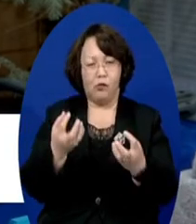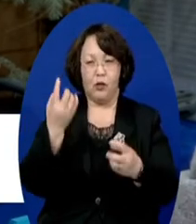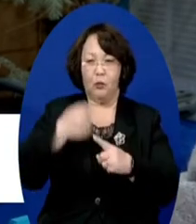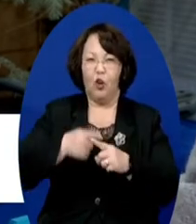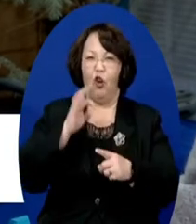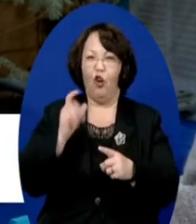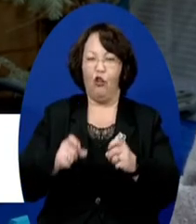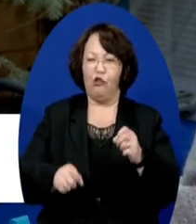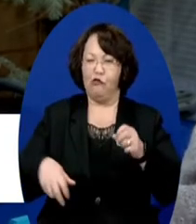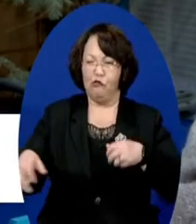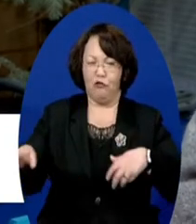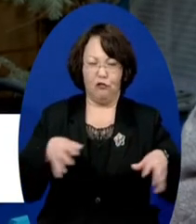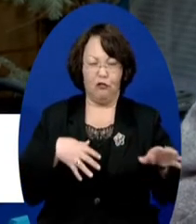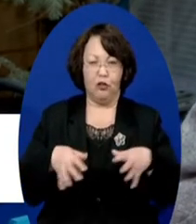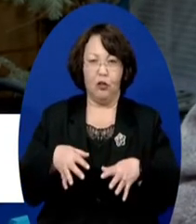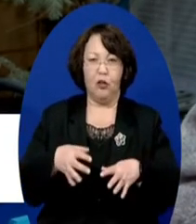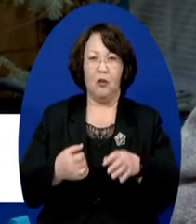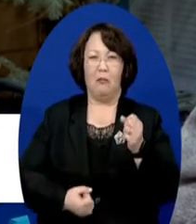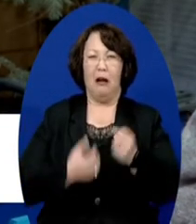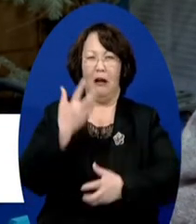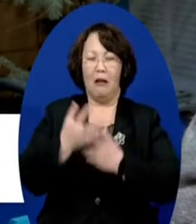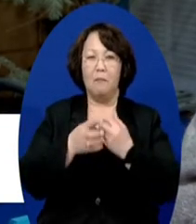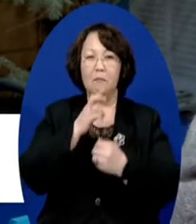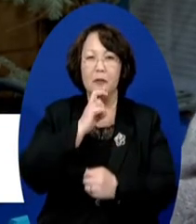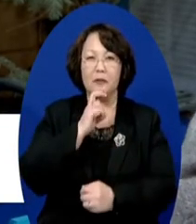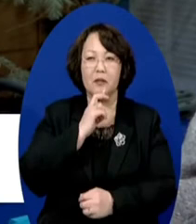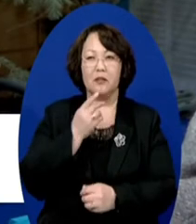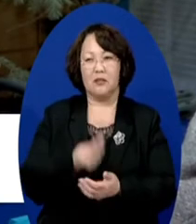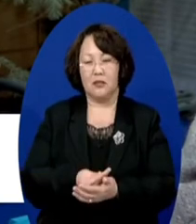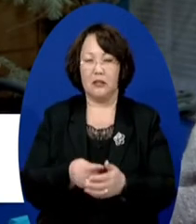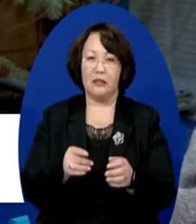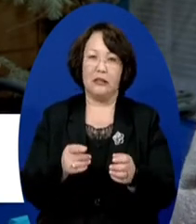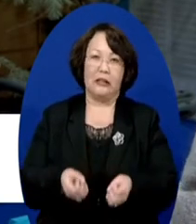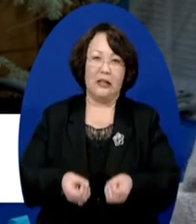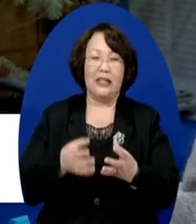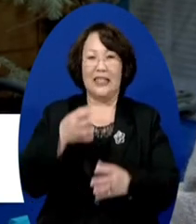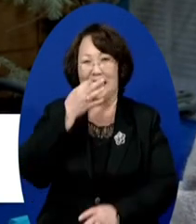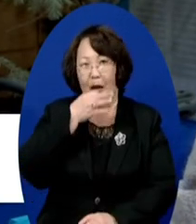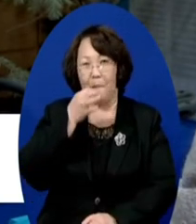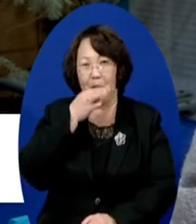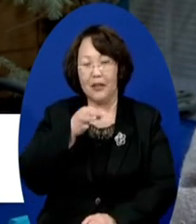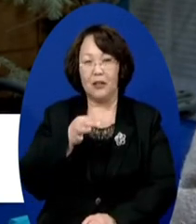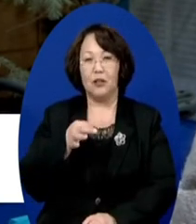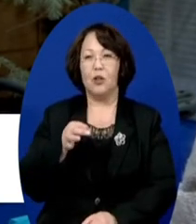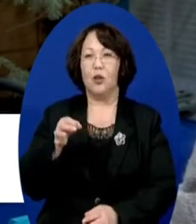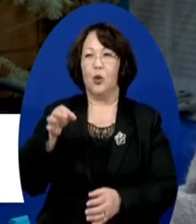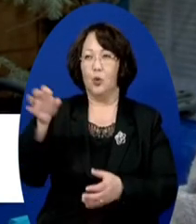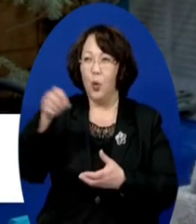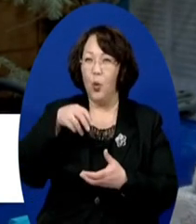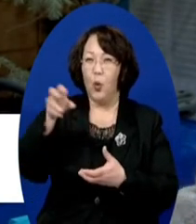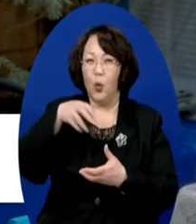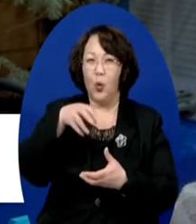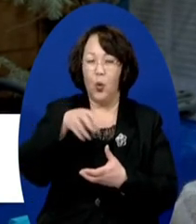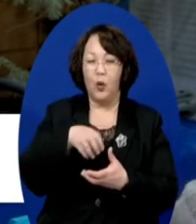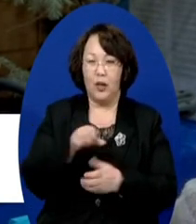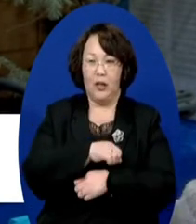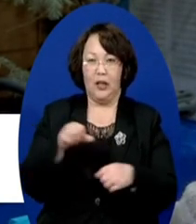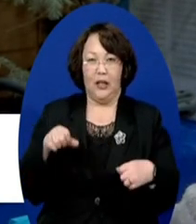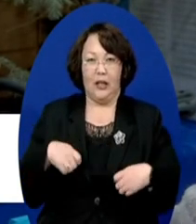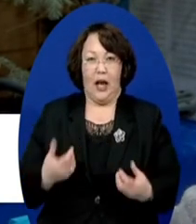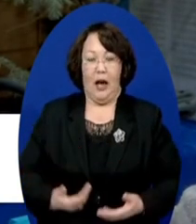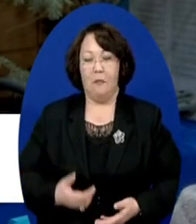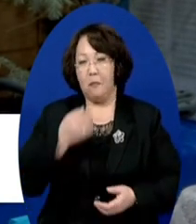амүүн бүр цаашлбал одоо гал түмэр гарах жишээ нэ. Тэгэхээр бид нар өнөөдөр энэ самар төөхийгэ зөвхөн иргэдийн одоо хэрэгцээнд